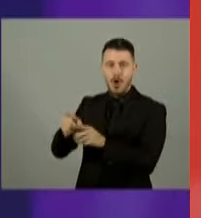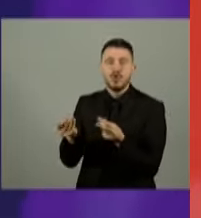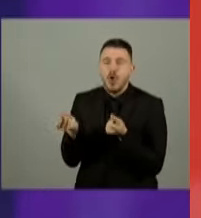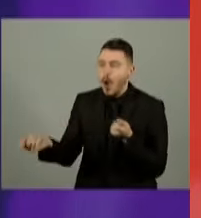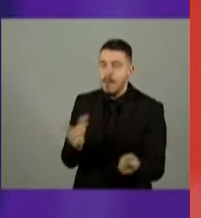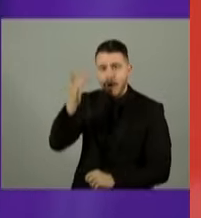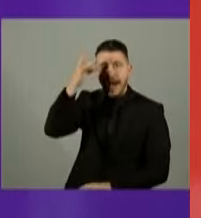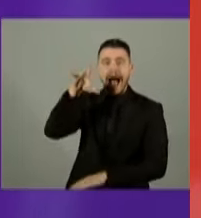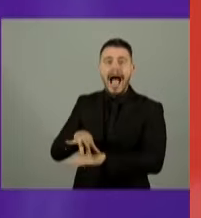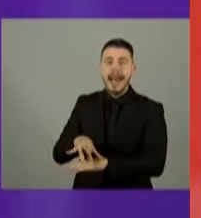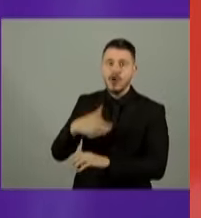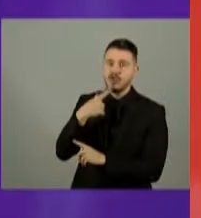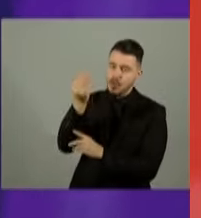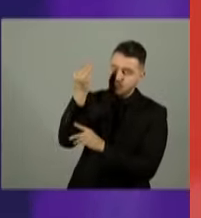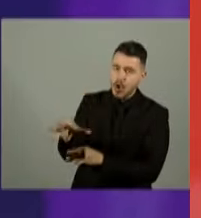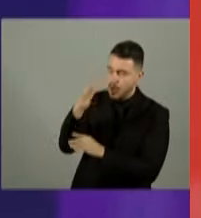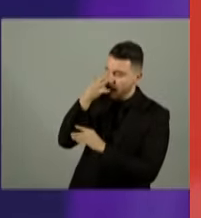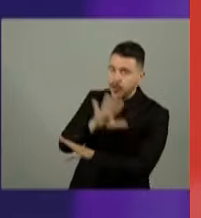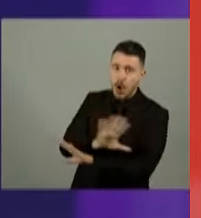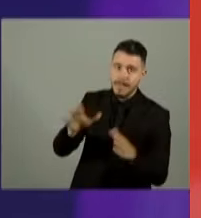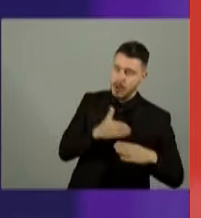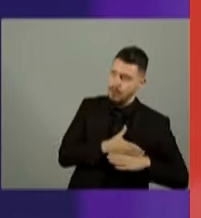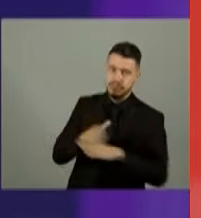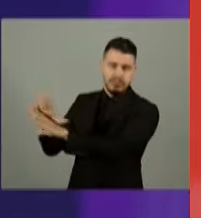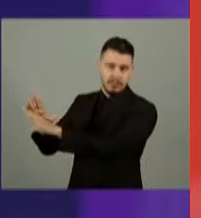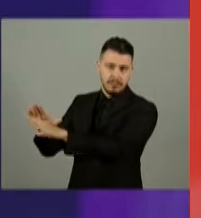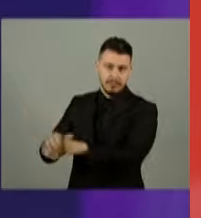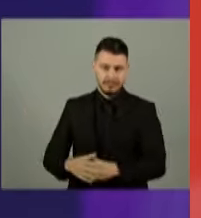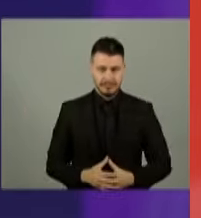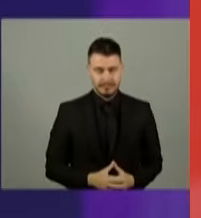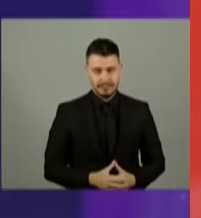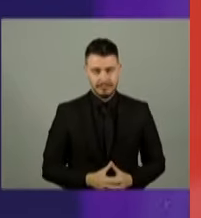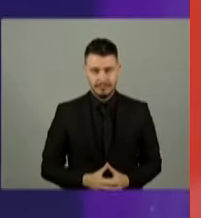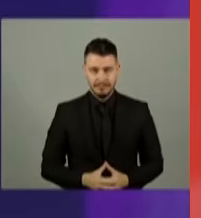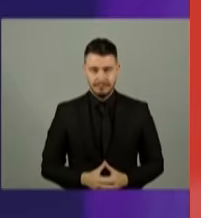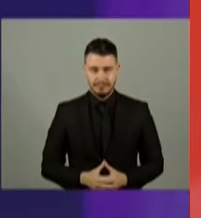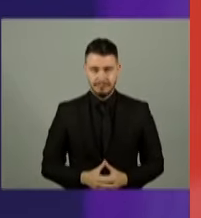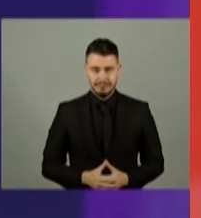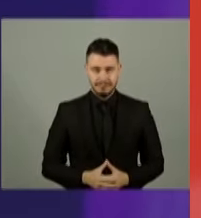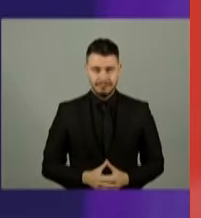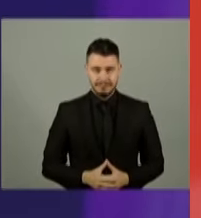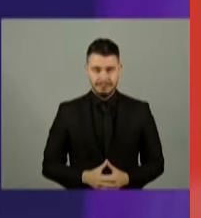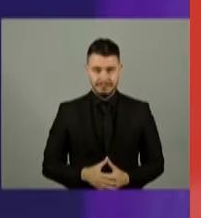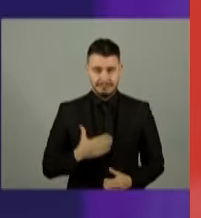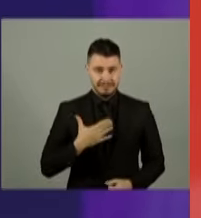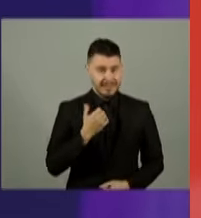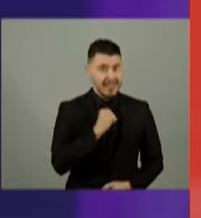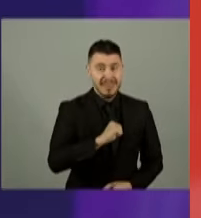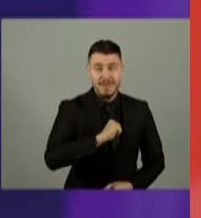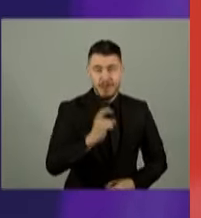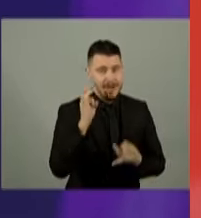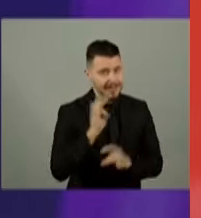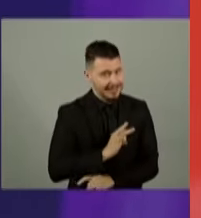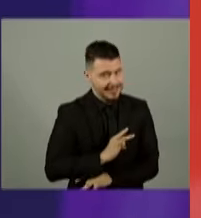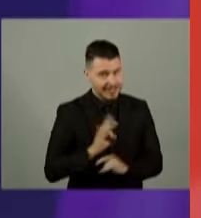Θεωρώ ότι είναι ένα κακά οργανωμένο σχέδιο από την πλευρά του Αλέξη Τσίπρα. Δηλαδή, χωρίς να έχει αυτή την